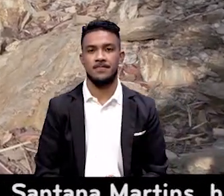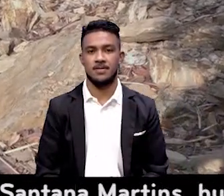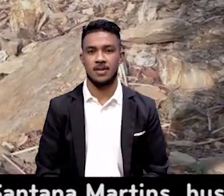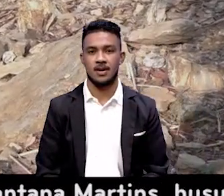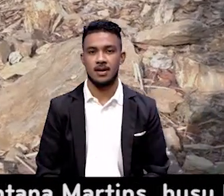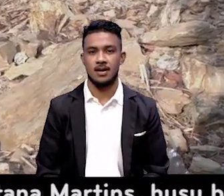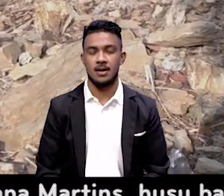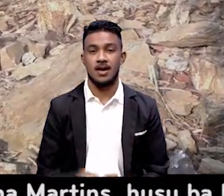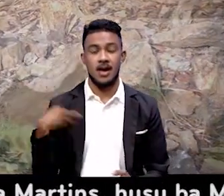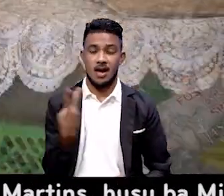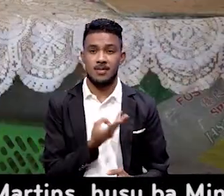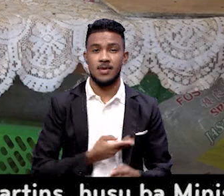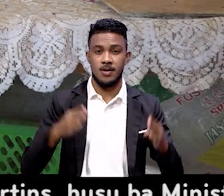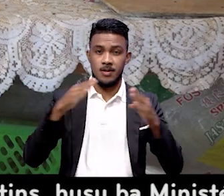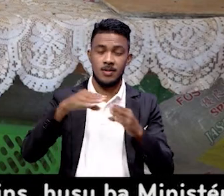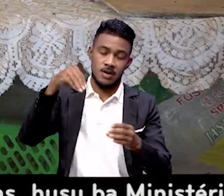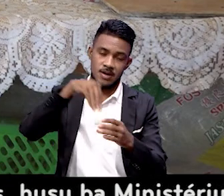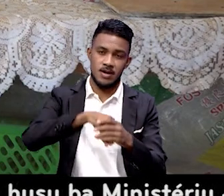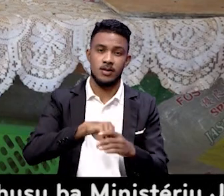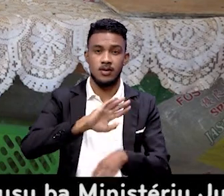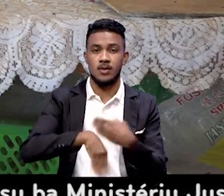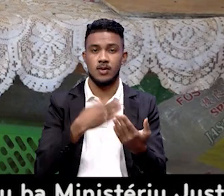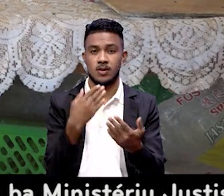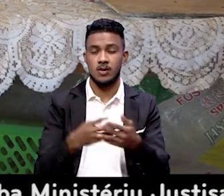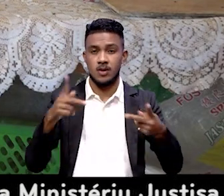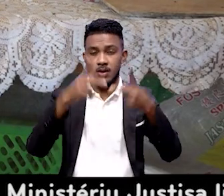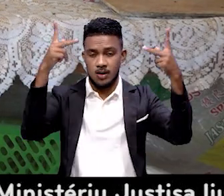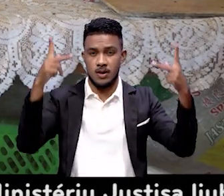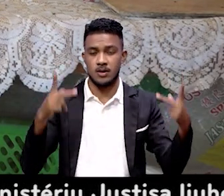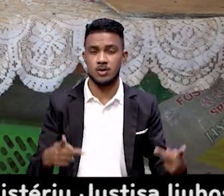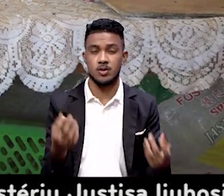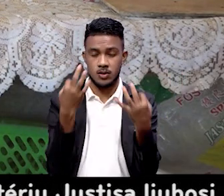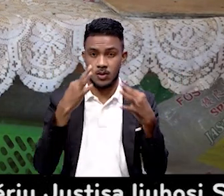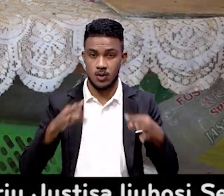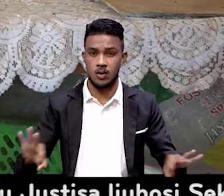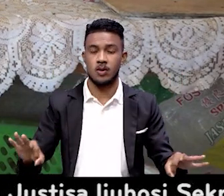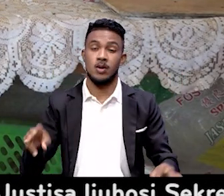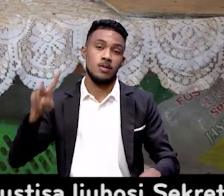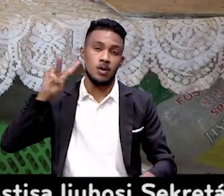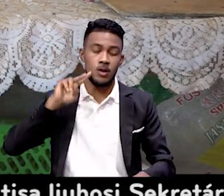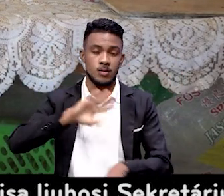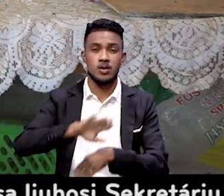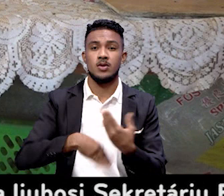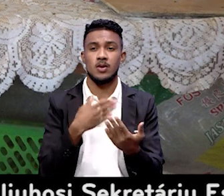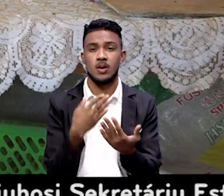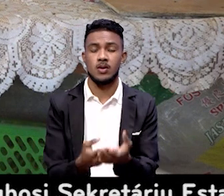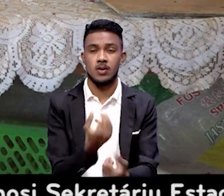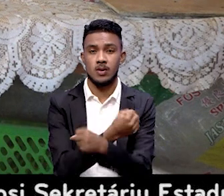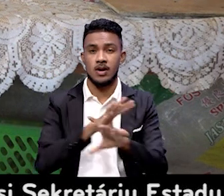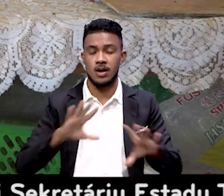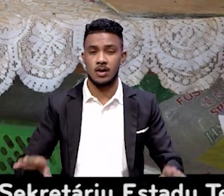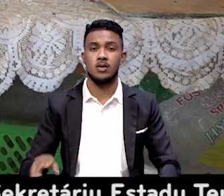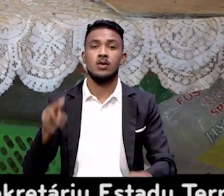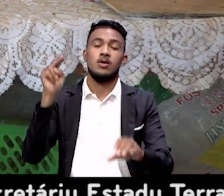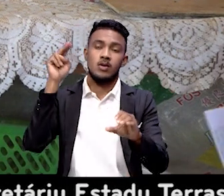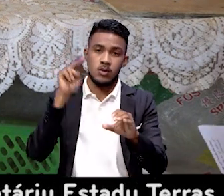Kesan malaran hut, kios masuk tu moro masuk tu, tur helam, ansa helan ede. Entah